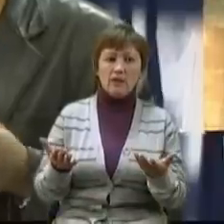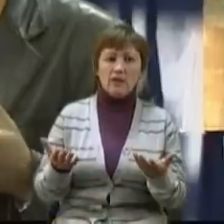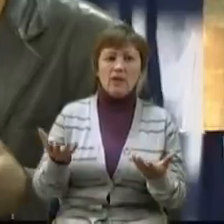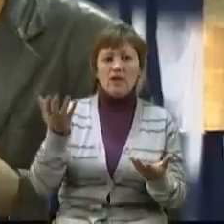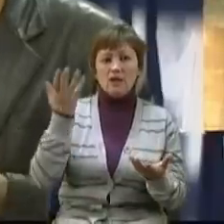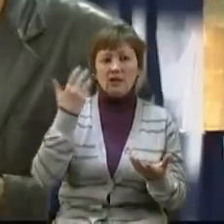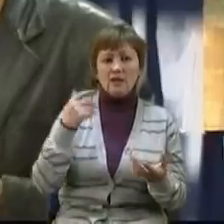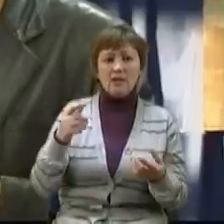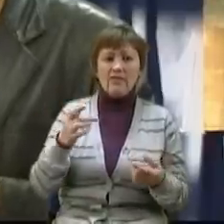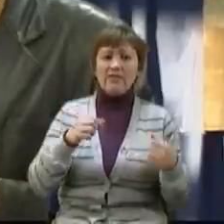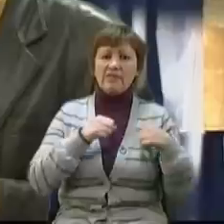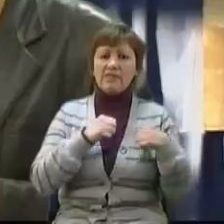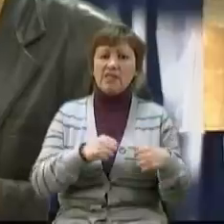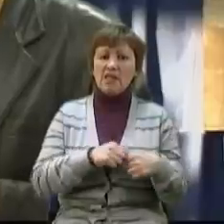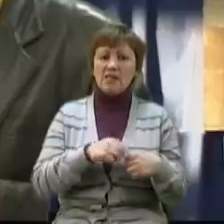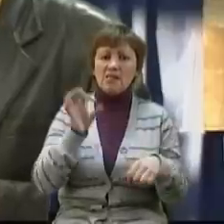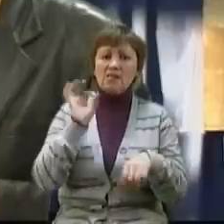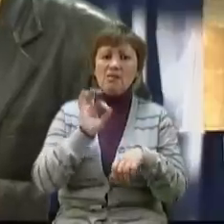Когда в сердце